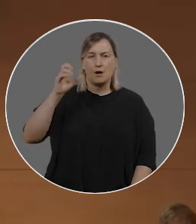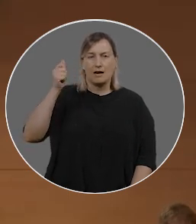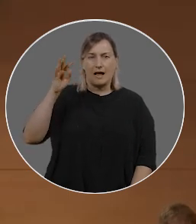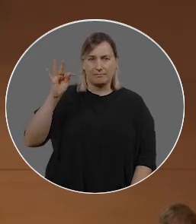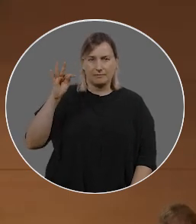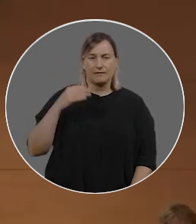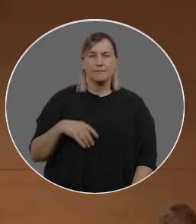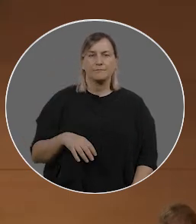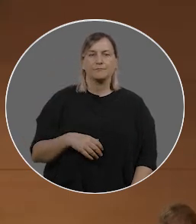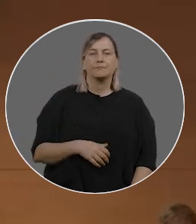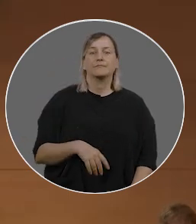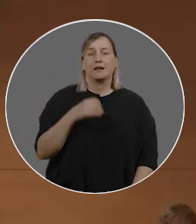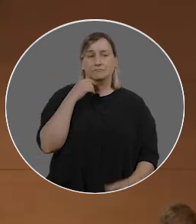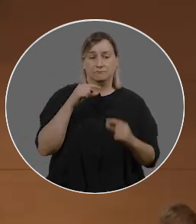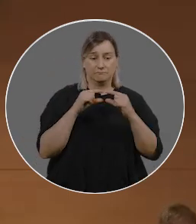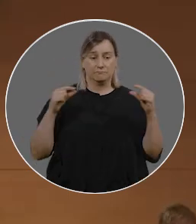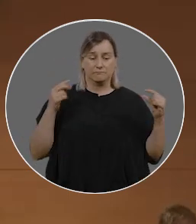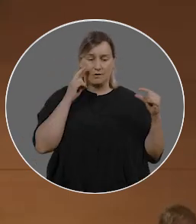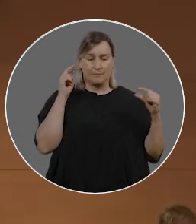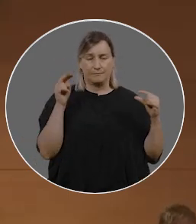@uab.cat. Bueno, ho teniu aquí,